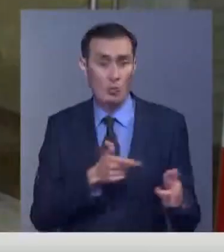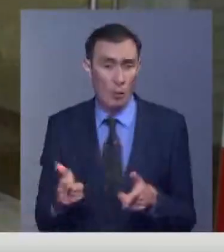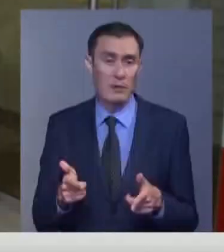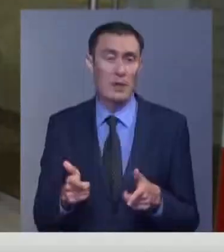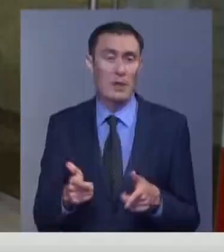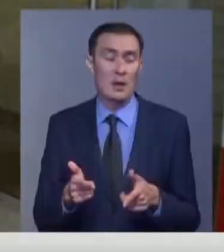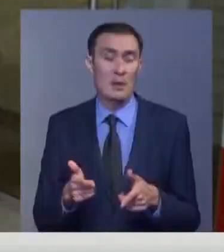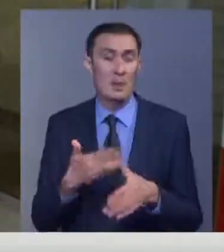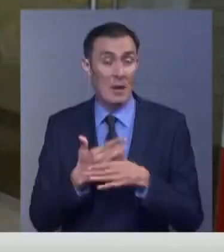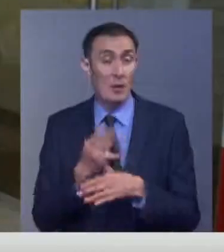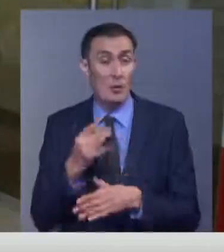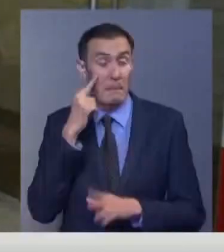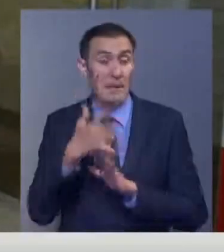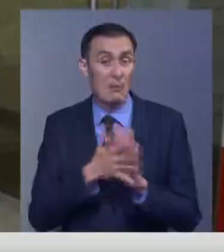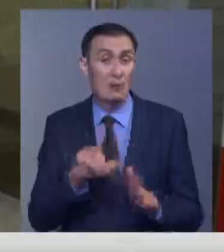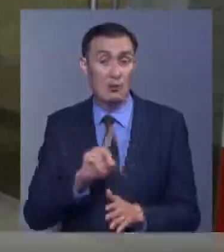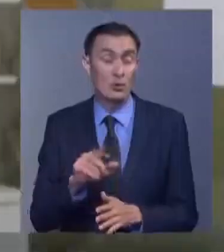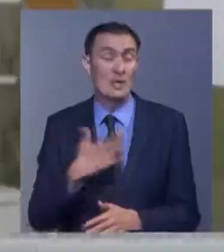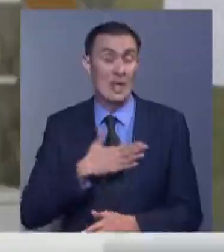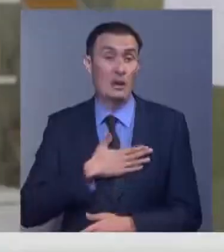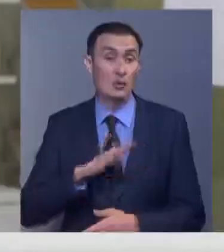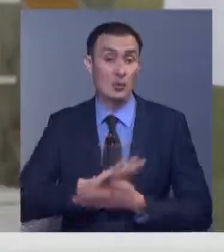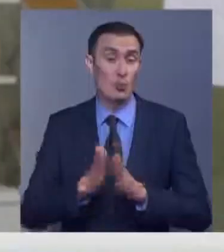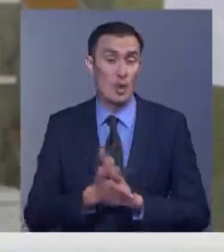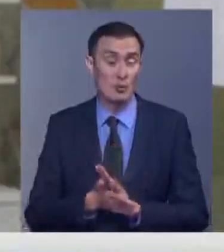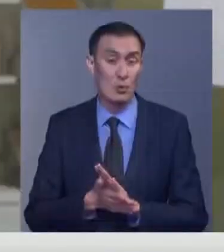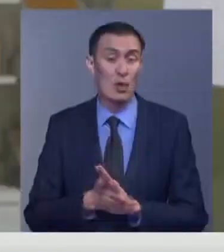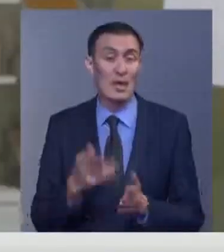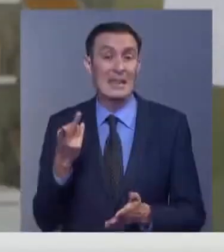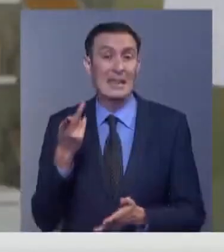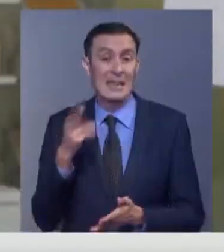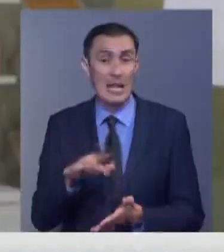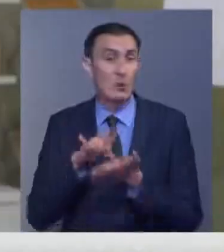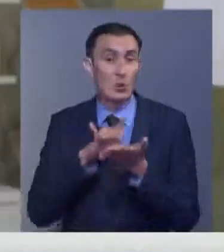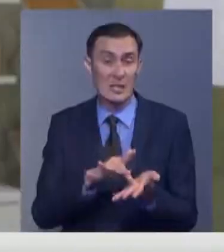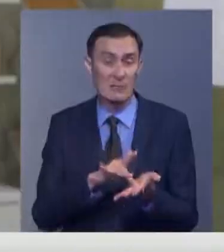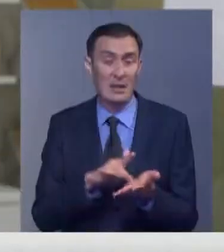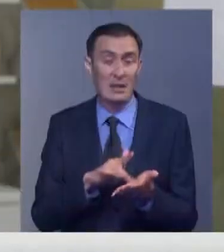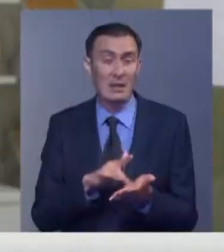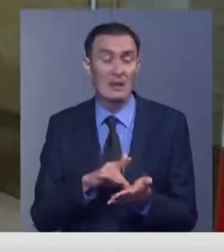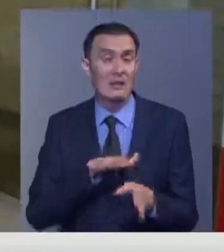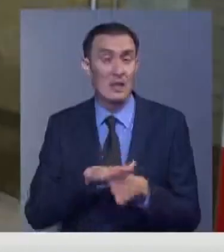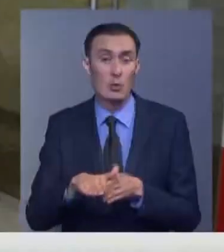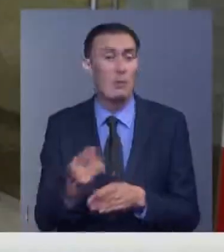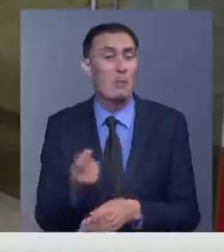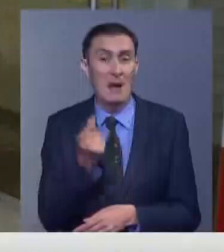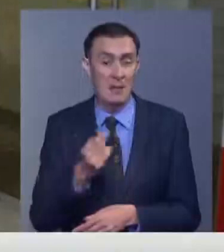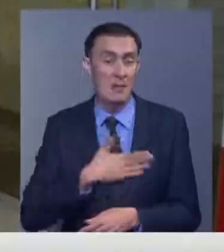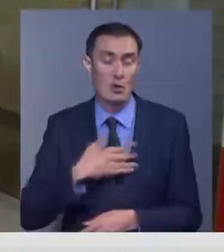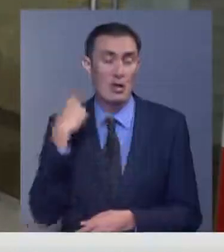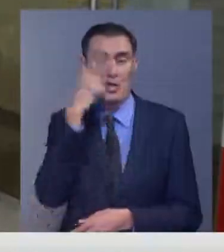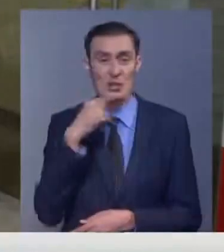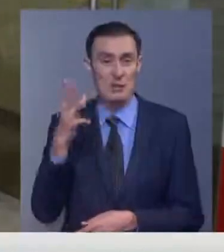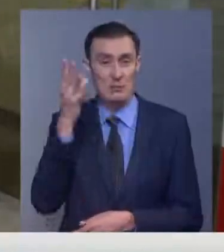и вся. Но при этом надо же понять еще и с нашей стороны. Я считаю, что для туризма делается мало. Это мое личное мнение. Может быть, кто-то получил